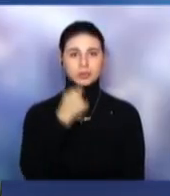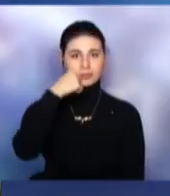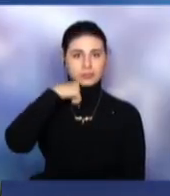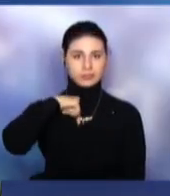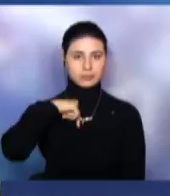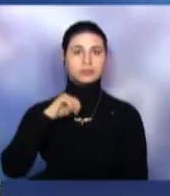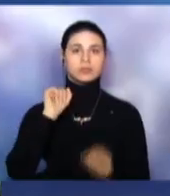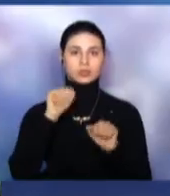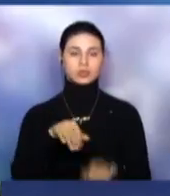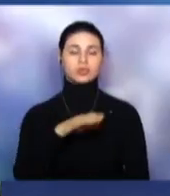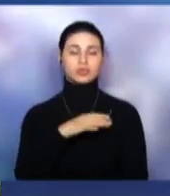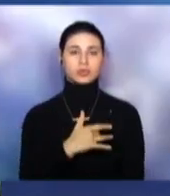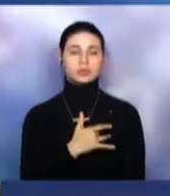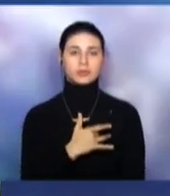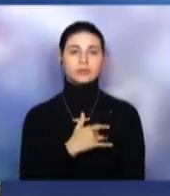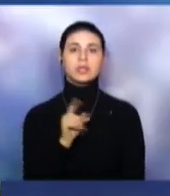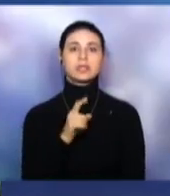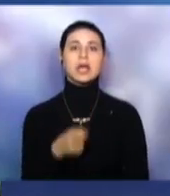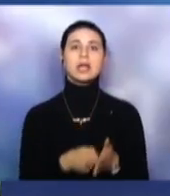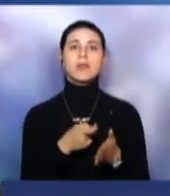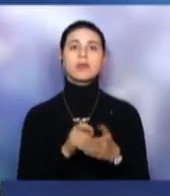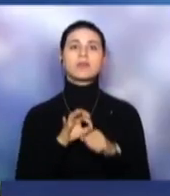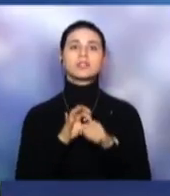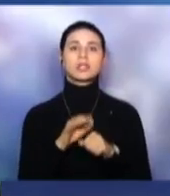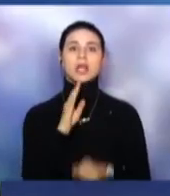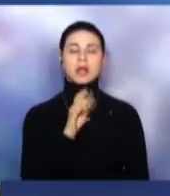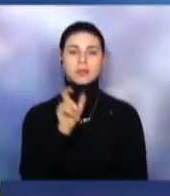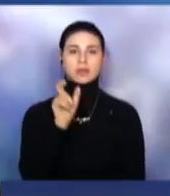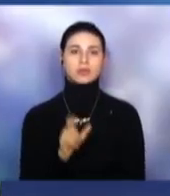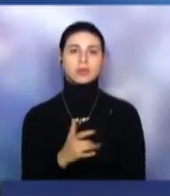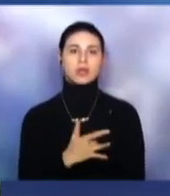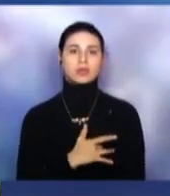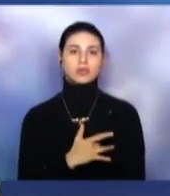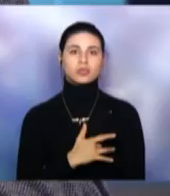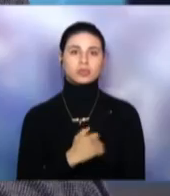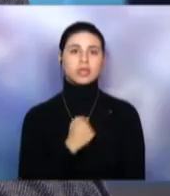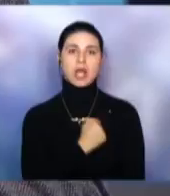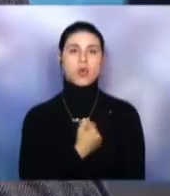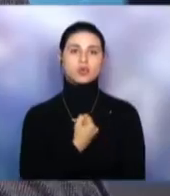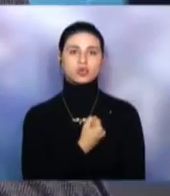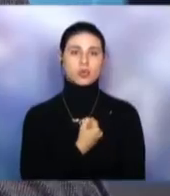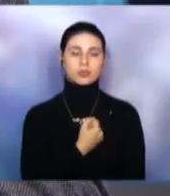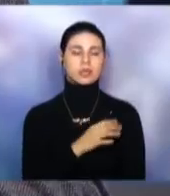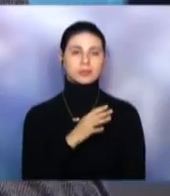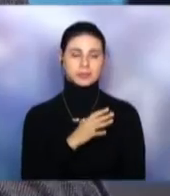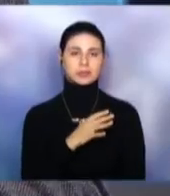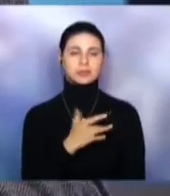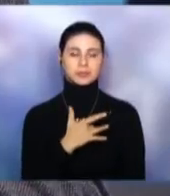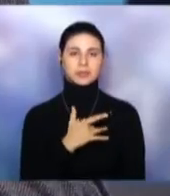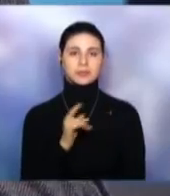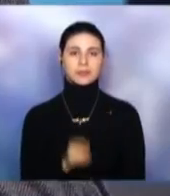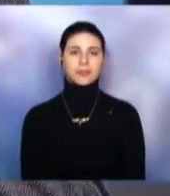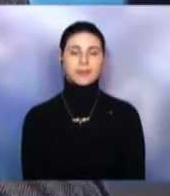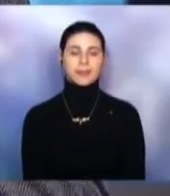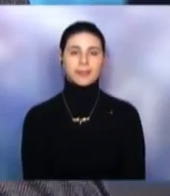გამოკვლევა და სავარაუდოდ რა გამოკვლევა ჩაიტარა ქალბატონმა ჩვენ. ექოკარდიოგრაფია. დიახ. ექოსკოპია, როგორც თვითონ ამბობენ ხოლმე,